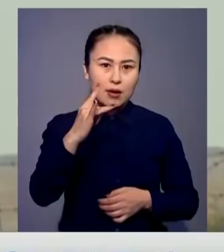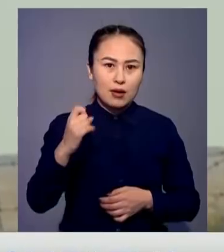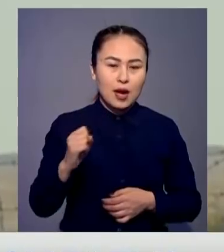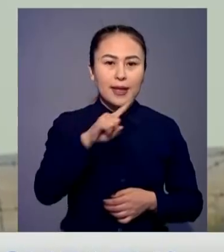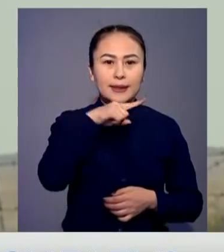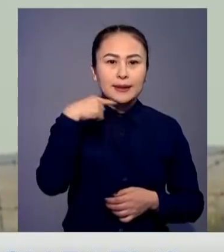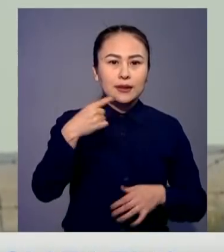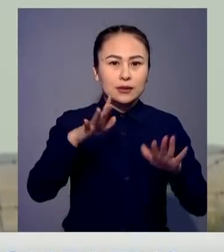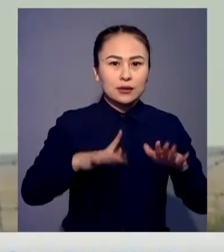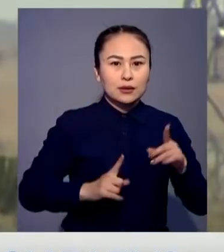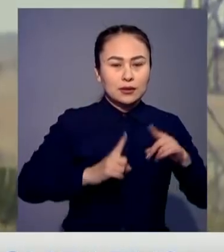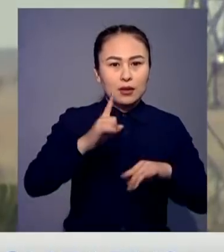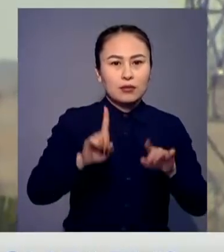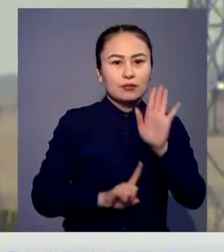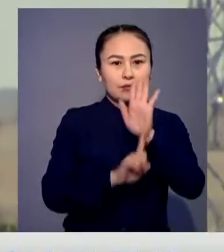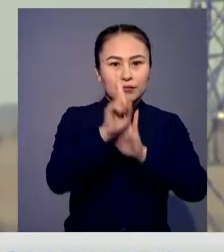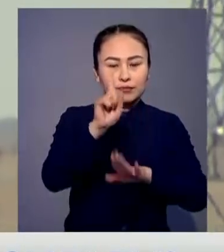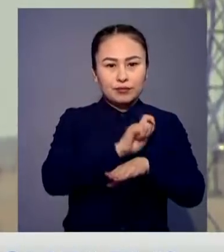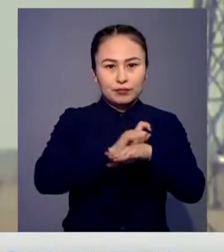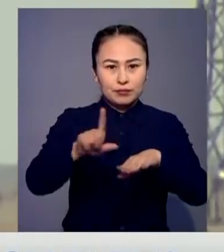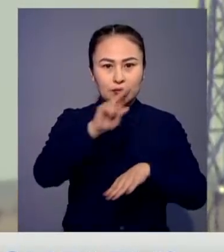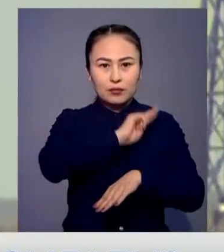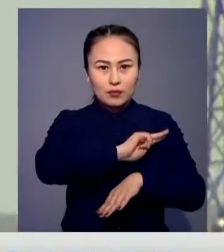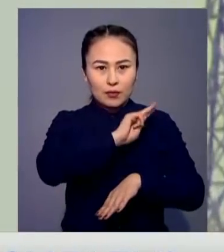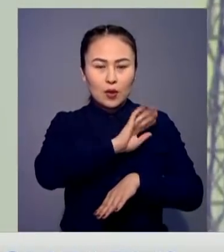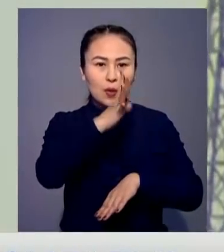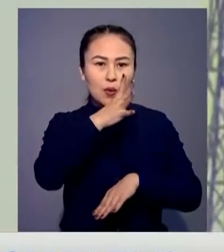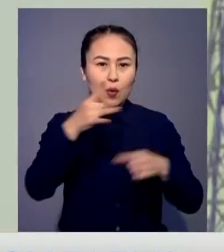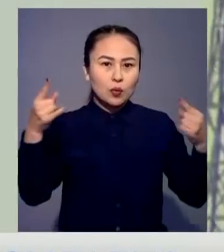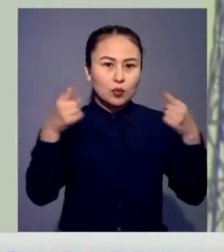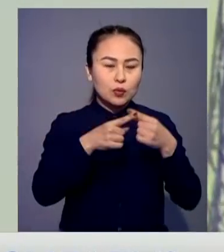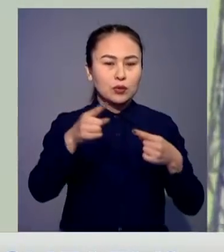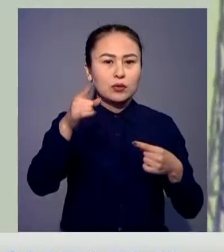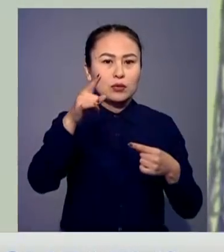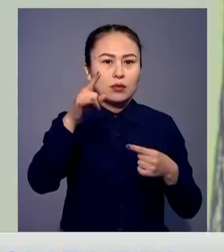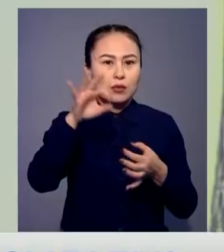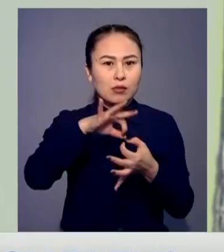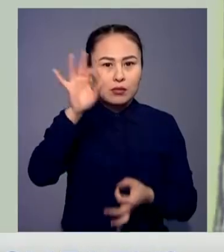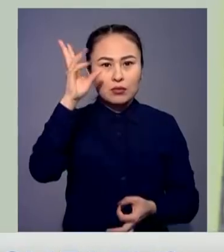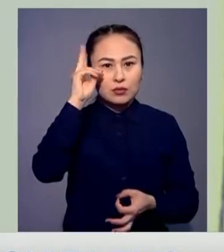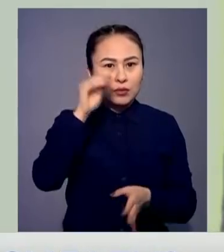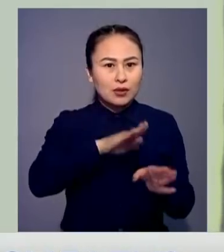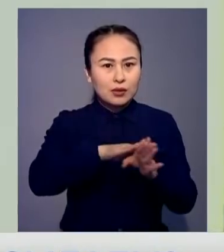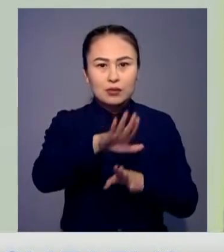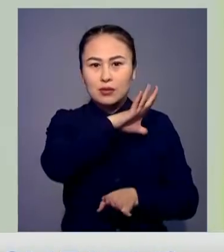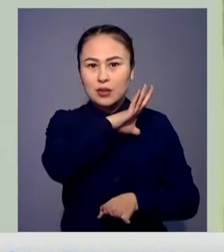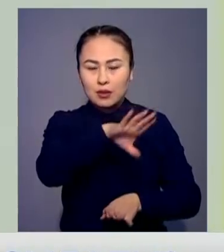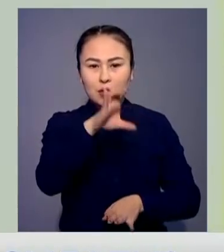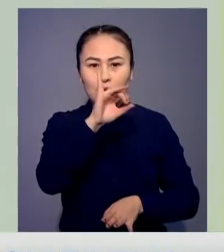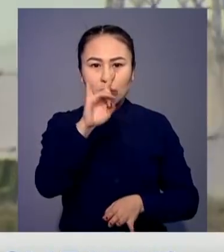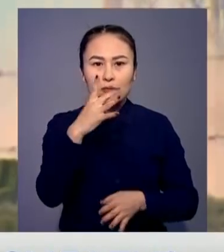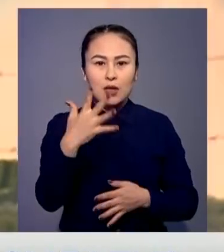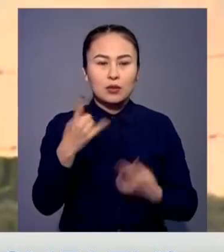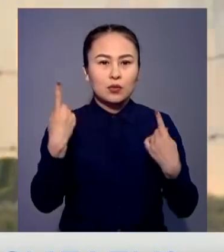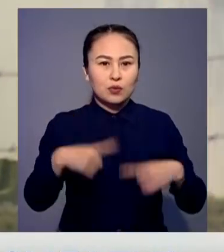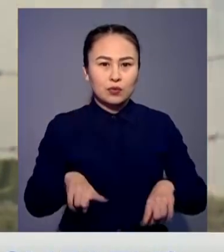асыру көзделген болатын. Алайда уақытылы дайын болмау себебінен Союз 5 зымыраны негізінде іске асыруға шешім қабылданды. Сала